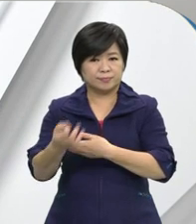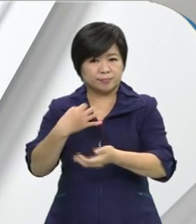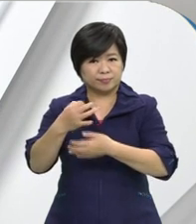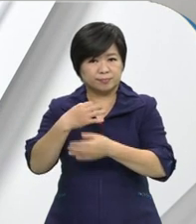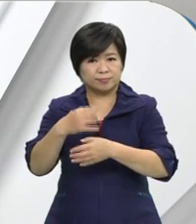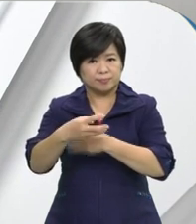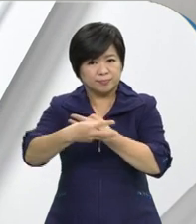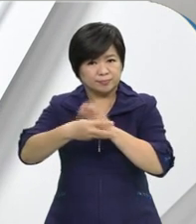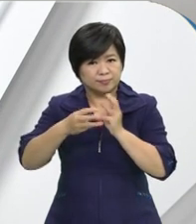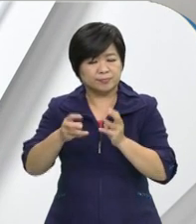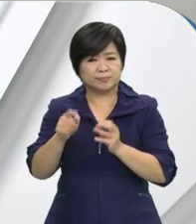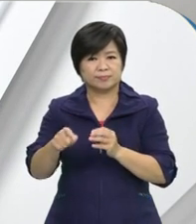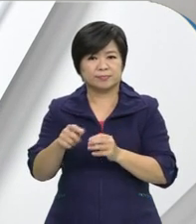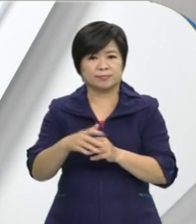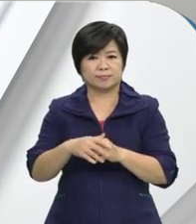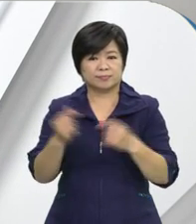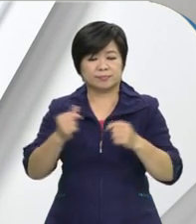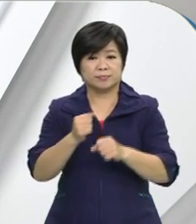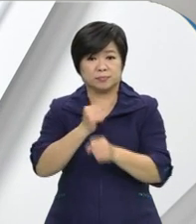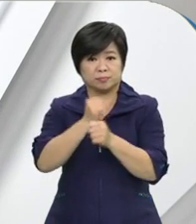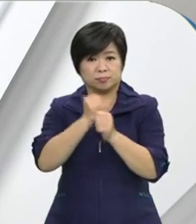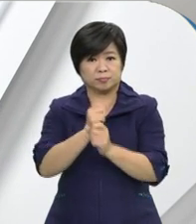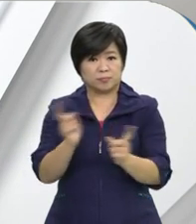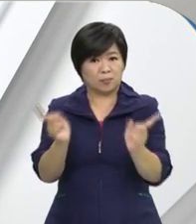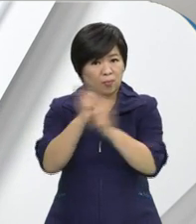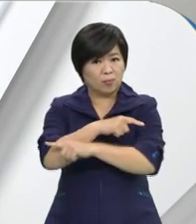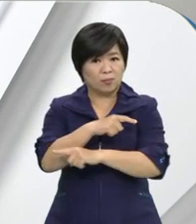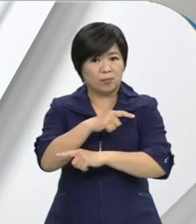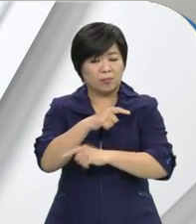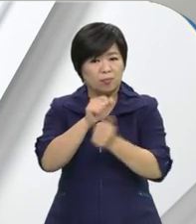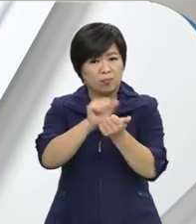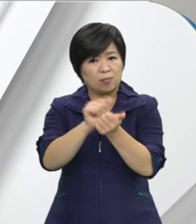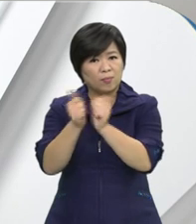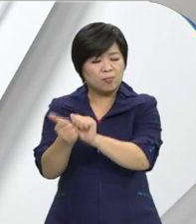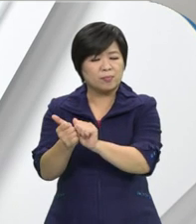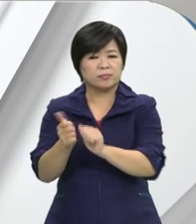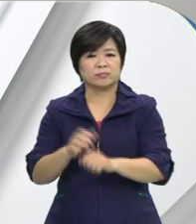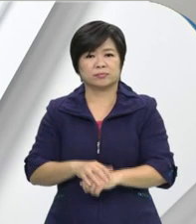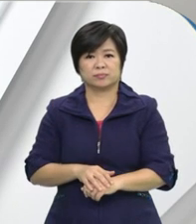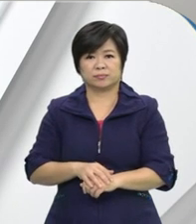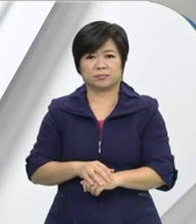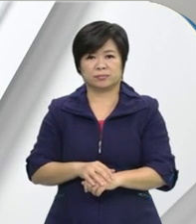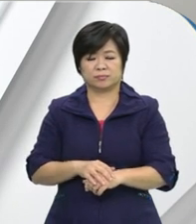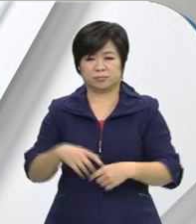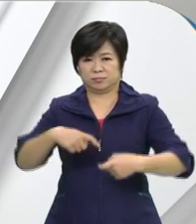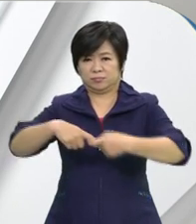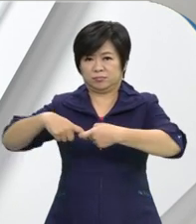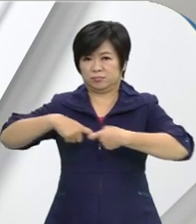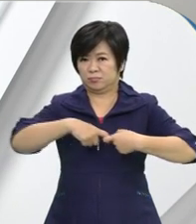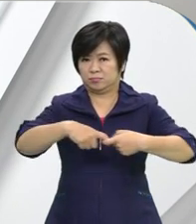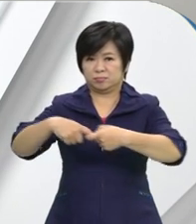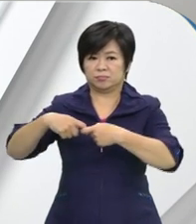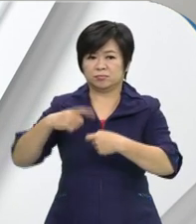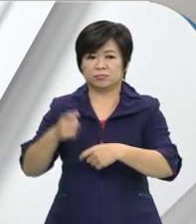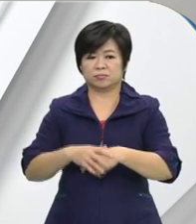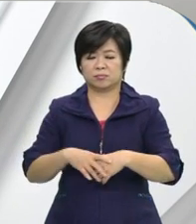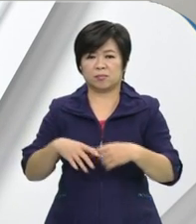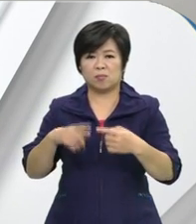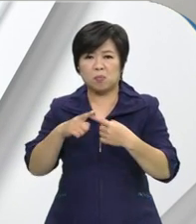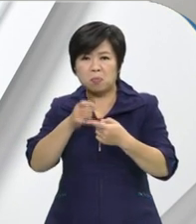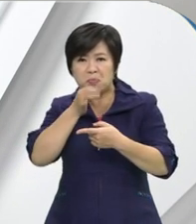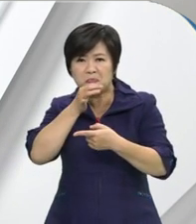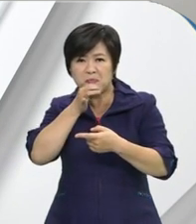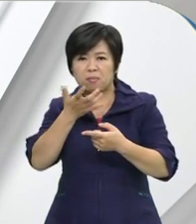想大家以所谓的换工的这样的一个方式，来这个整合，这个过剩的能力或